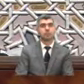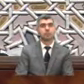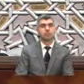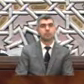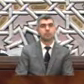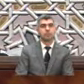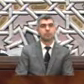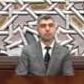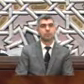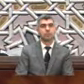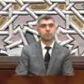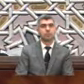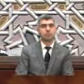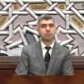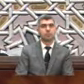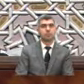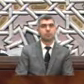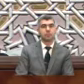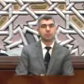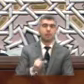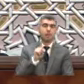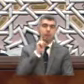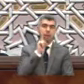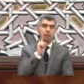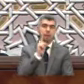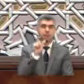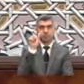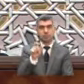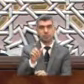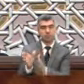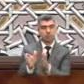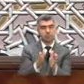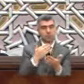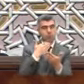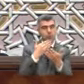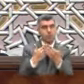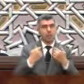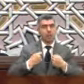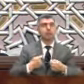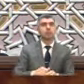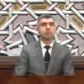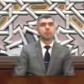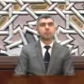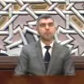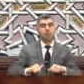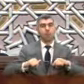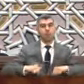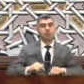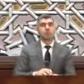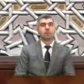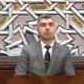مشكورا. أو تتفضل سيد النائبة. تفضلي سيد النائبة. شكرا سيد الرئيس. سيد وزير